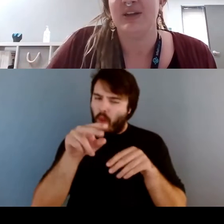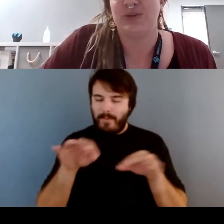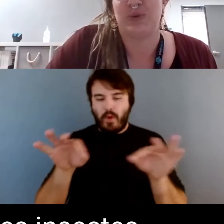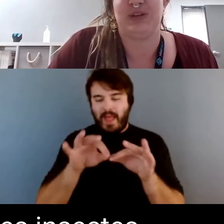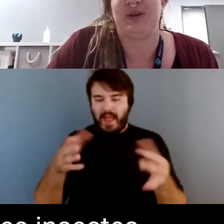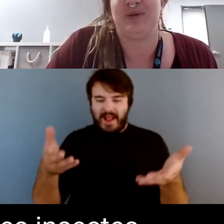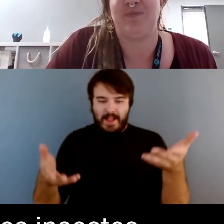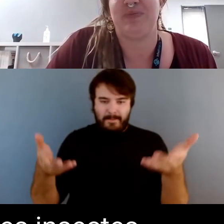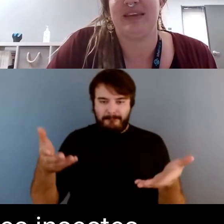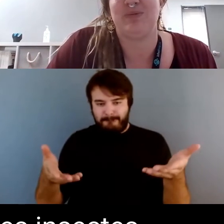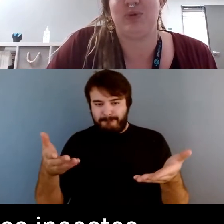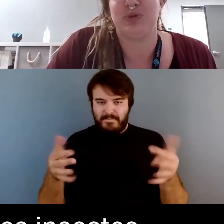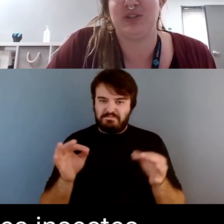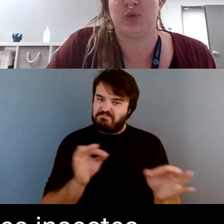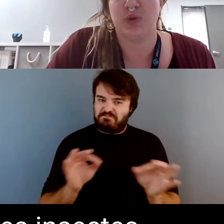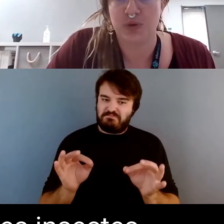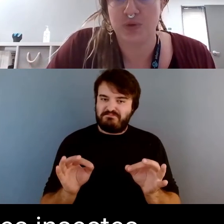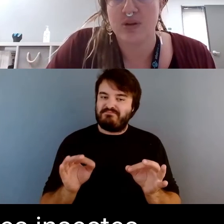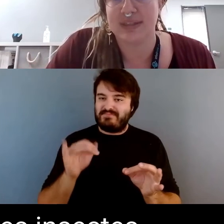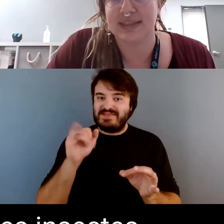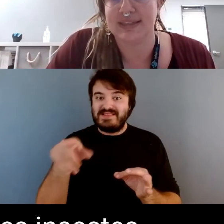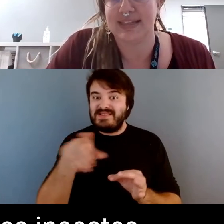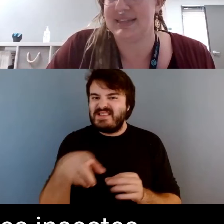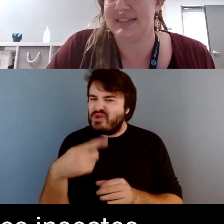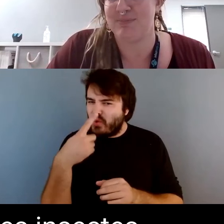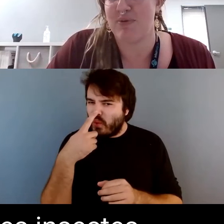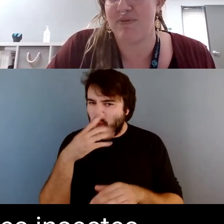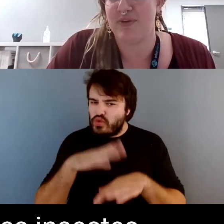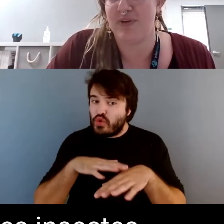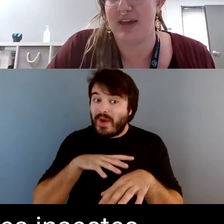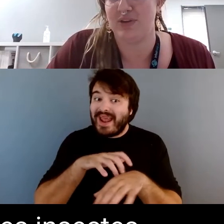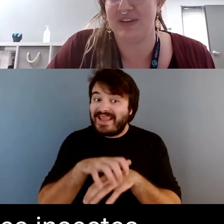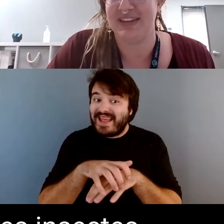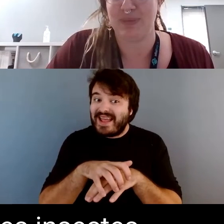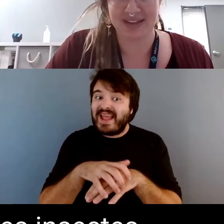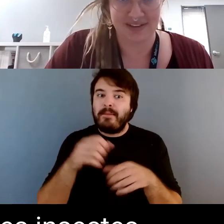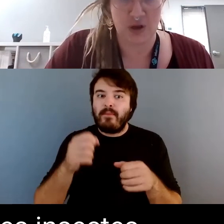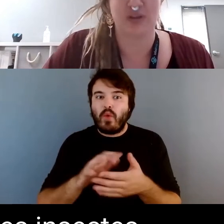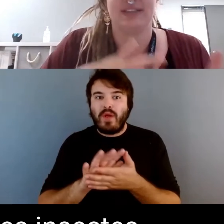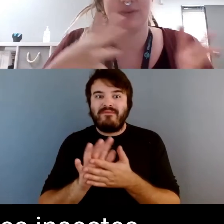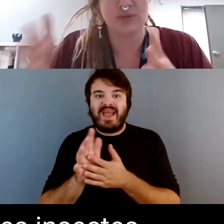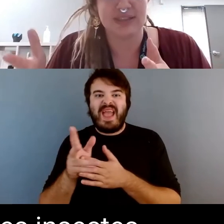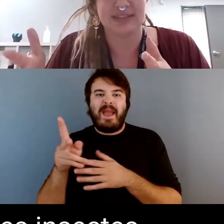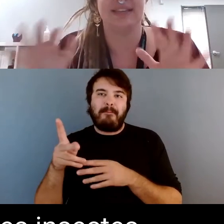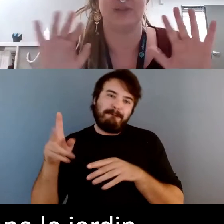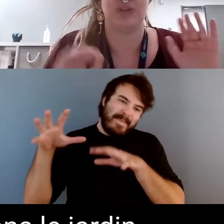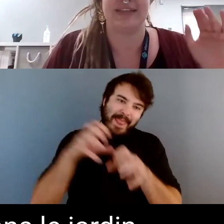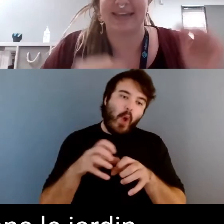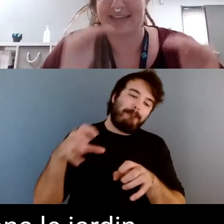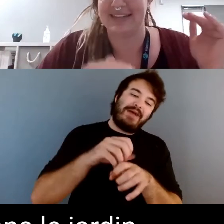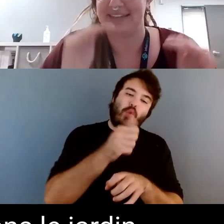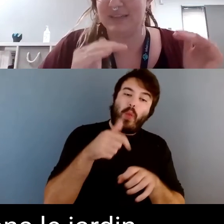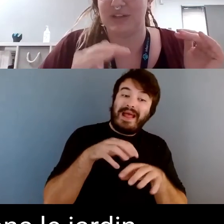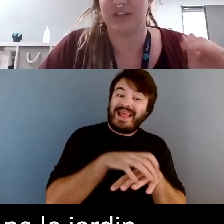équilibre. Donc, pour ceux qui sont curieux des insectes qui peuvent devenir des prédateurs des autres insectes et nous